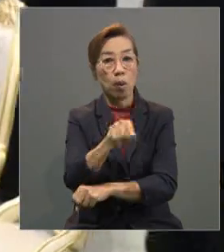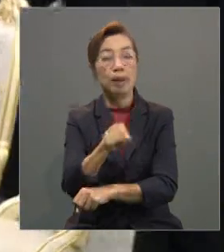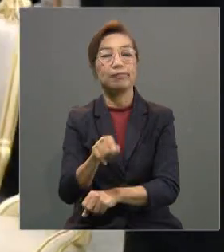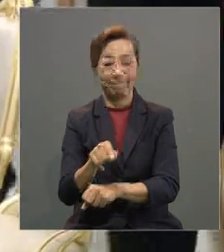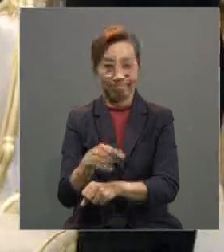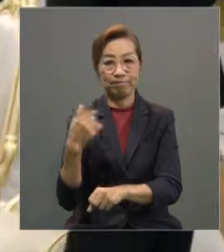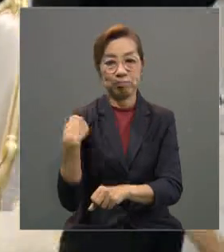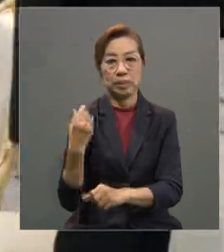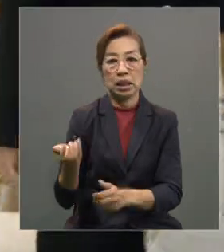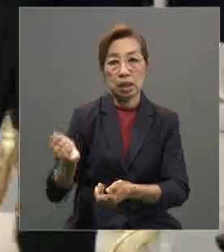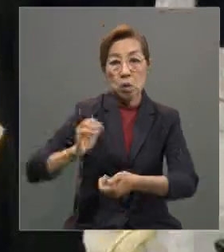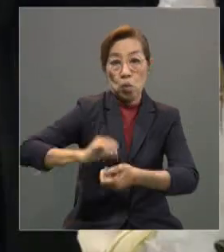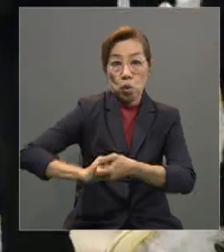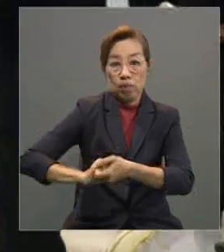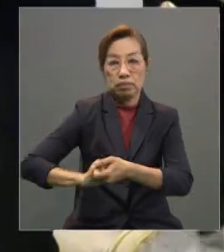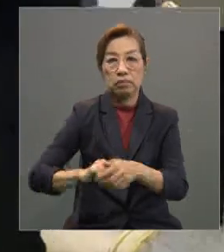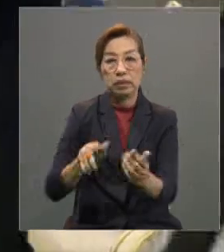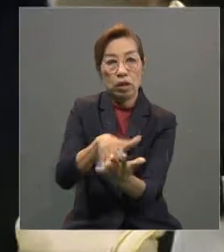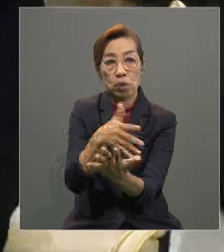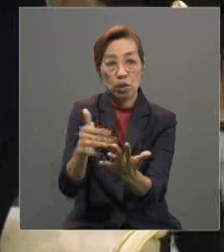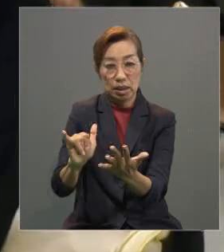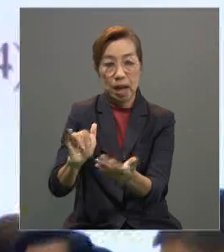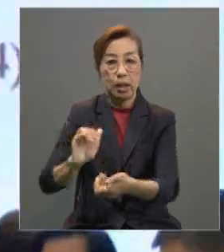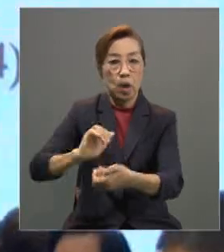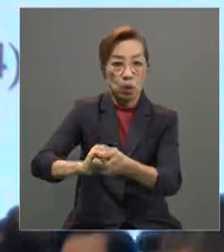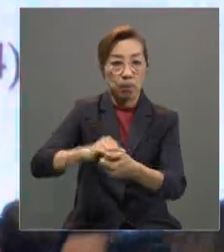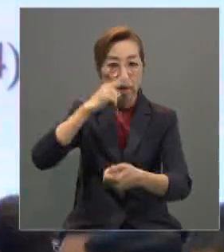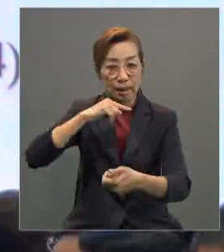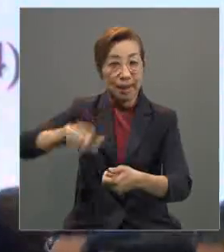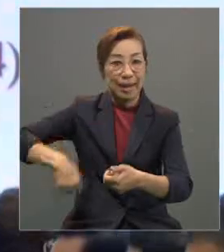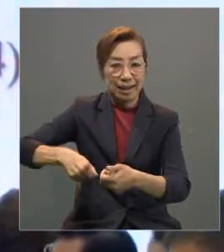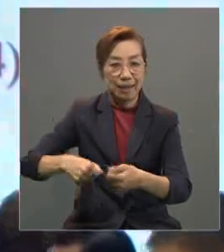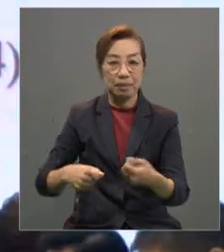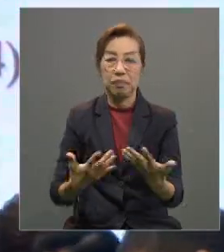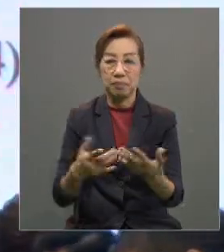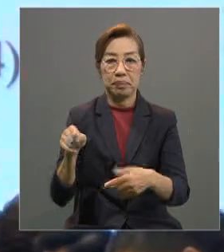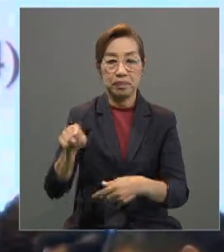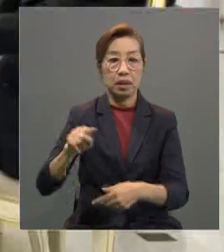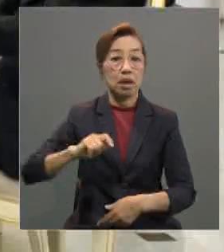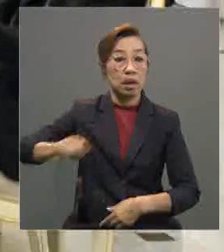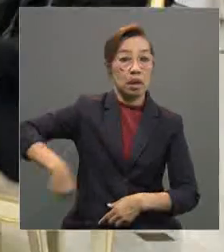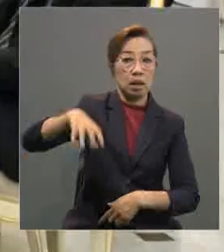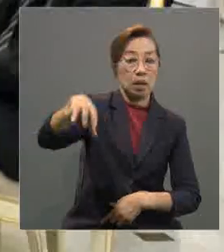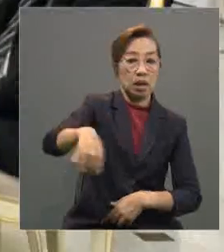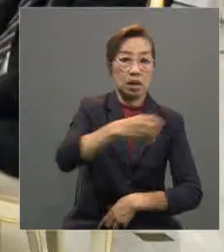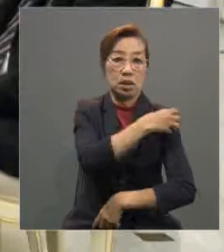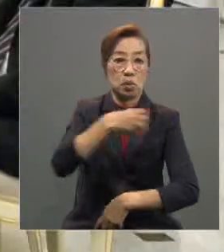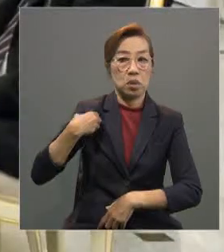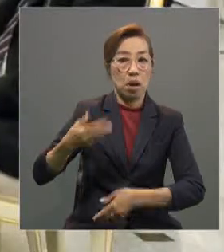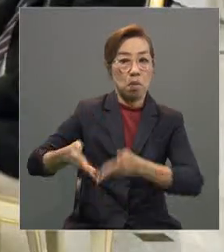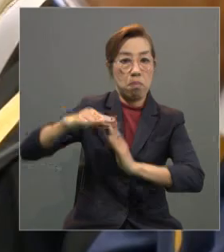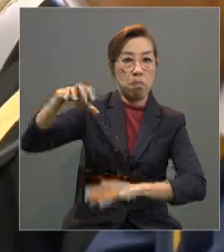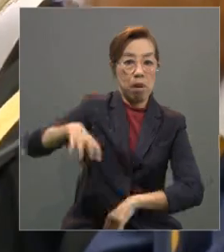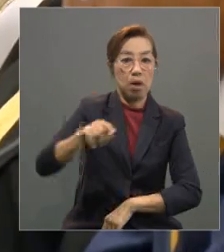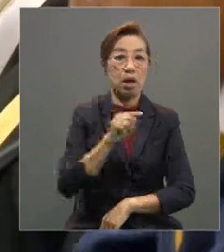ยกระดับความสัมพันธ์สู่การเป็นหุ้นส่วนเชิงยุทธศาสตร์ไทยจะเปิดสถานกงสุนใหญ่ในเมืองเสมราชขณะที่กัมพูชาจะเปิด